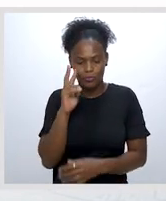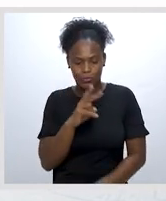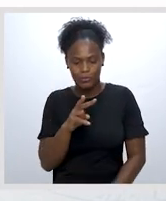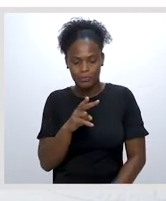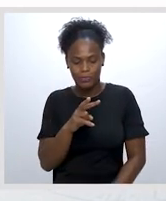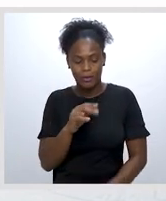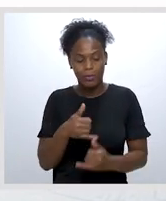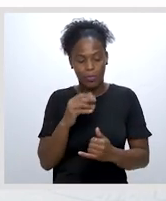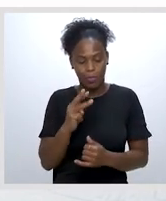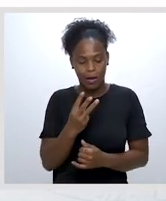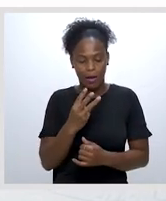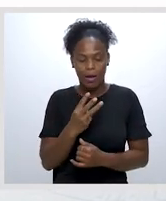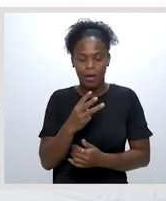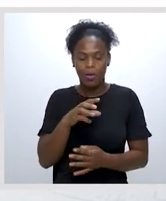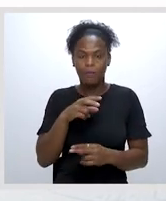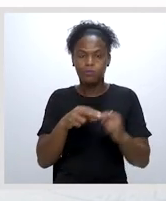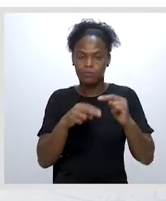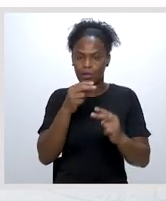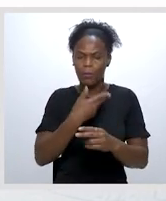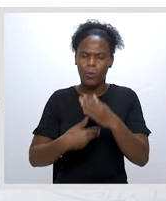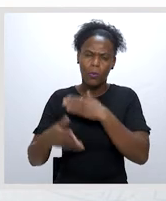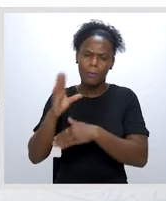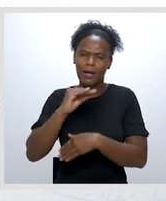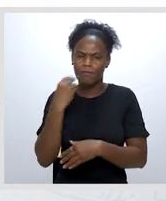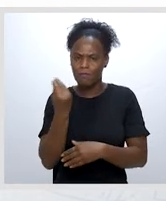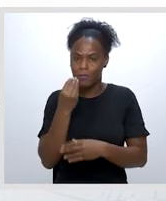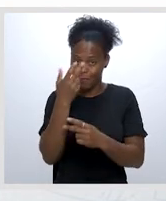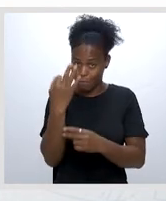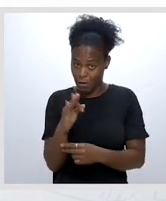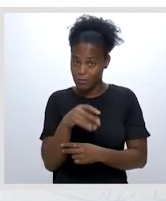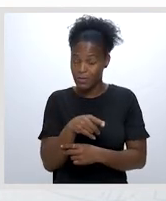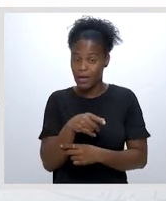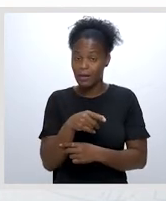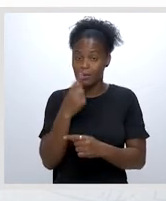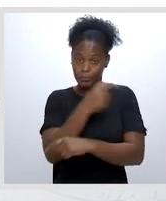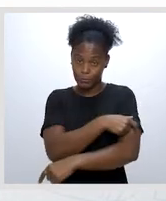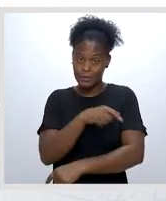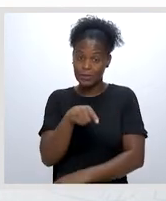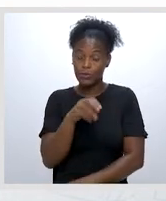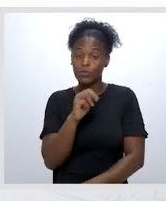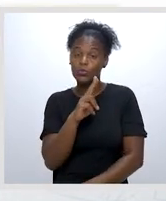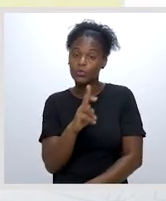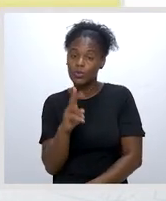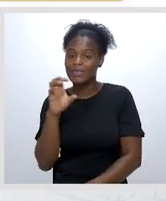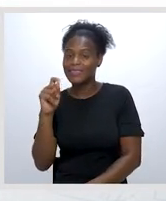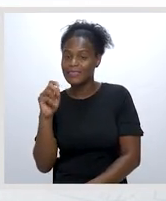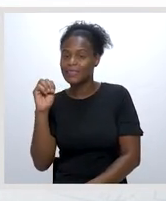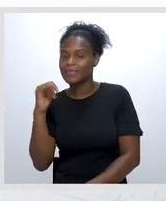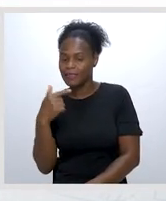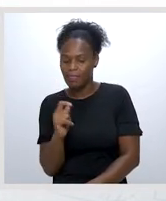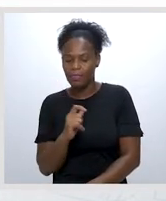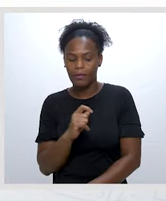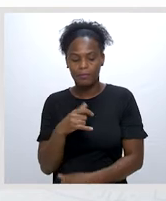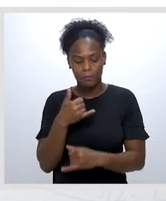entrerez. Troisième phrase, les monuments les plus célèbres de France sont représentés sur ce site.